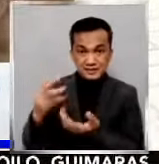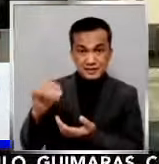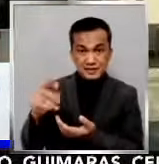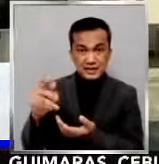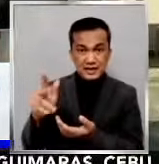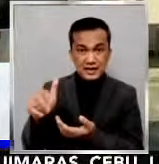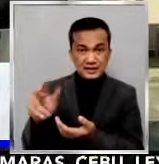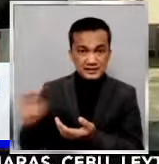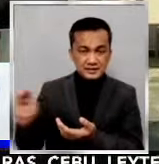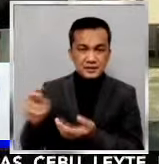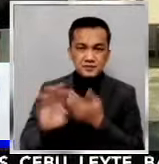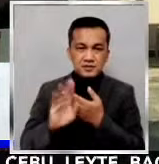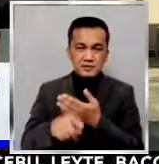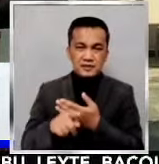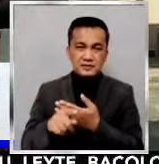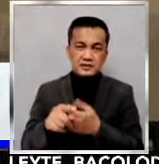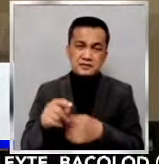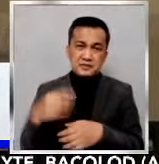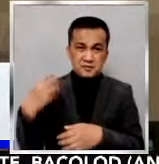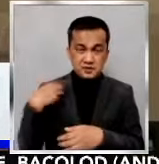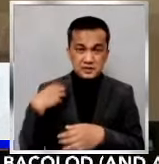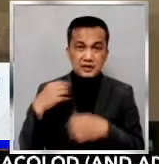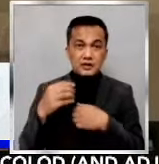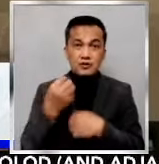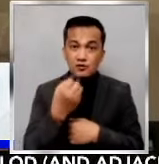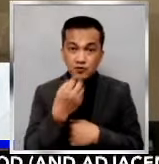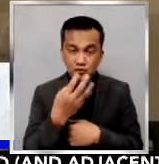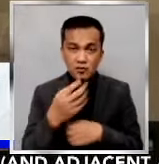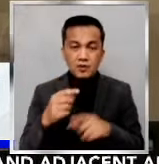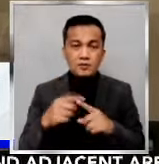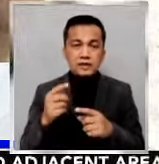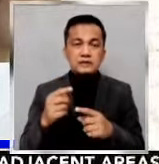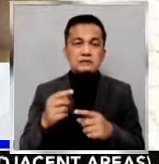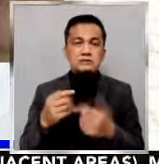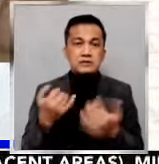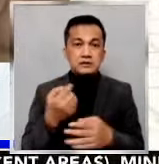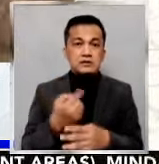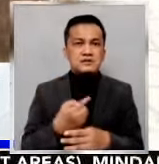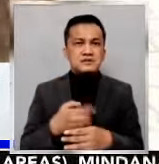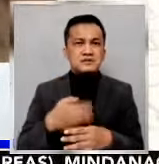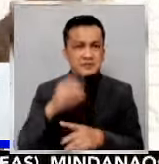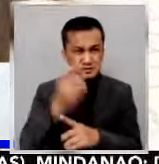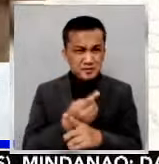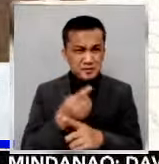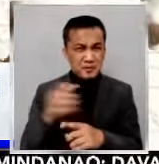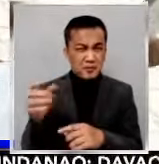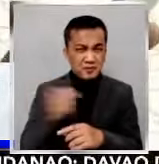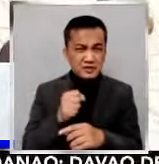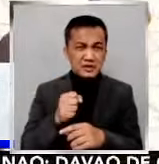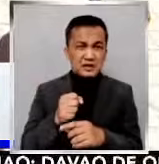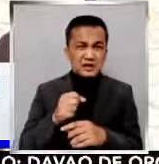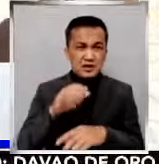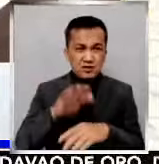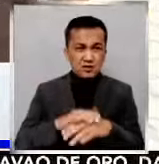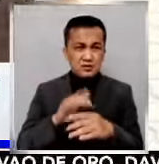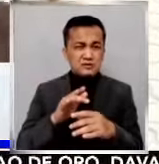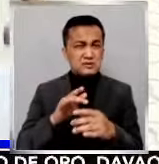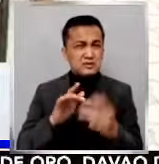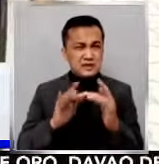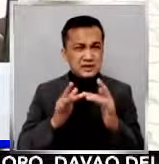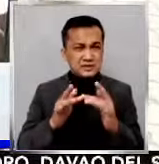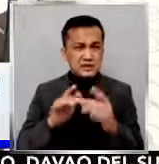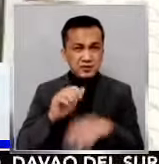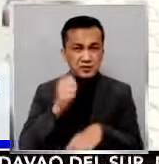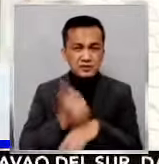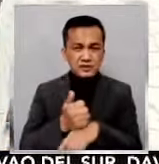linggo, pero sa December pa ang nakuha niyang scheduled sa online appointment. Nalilito na rin daw siya kung ano ang uunahin.